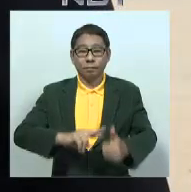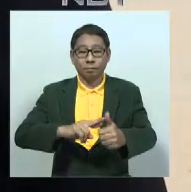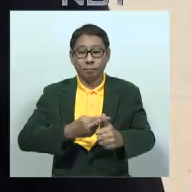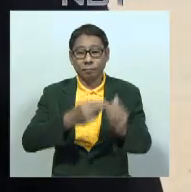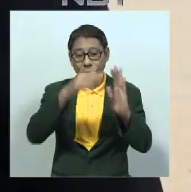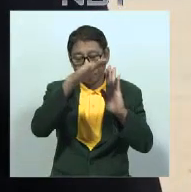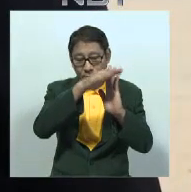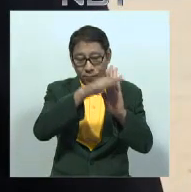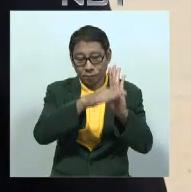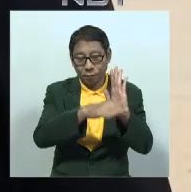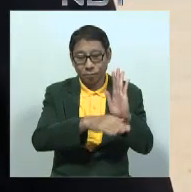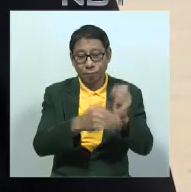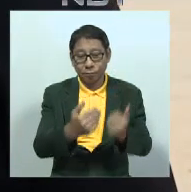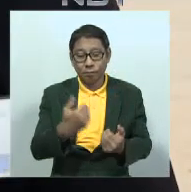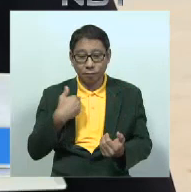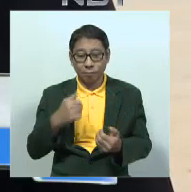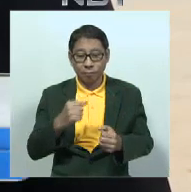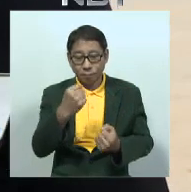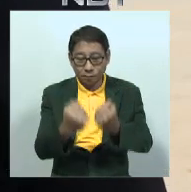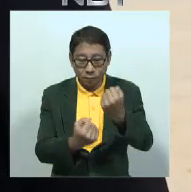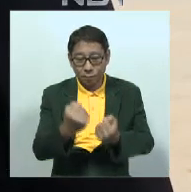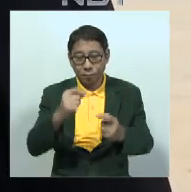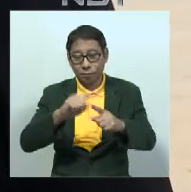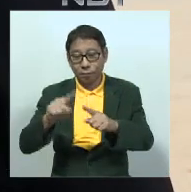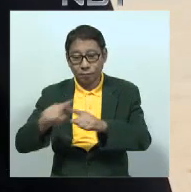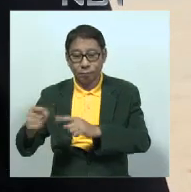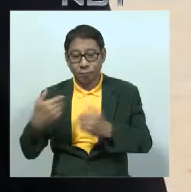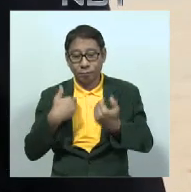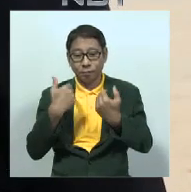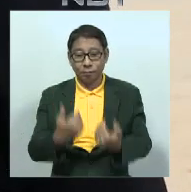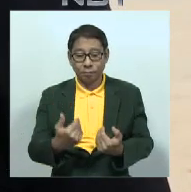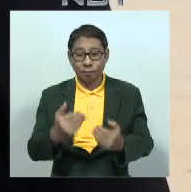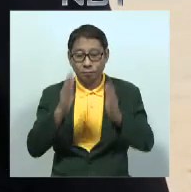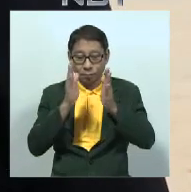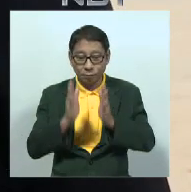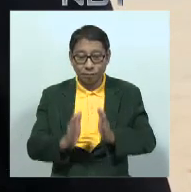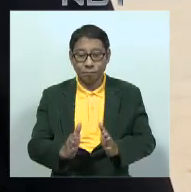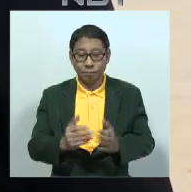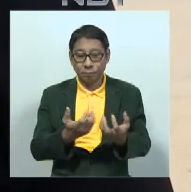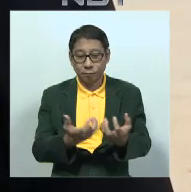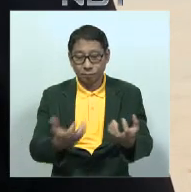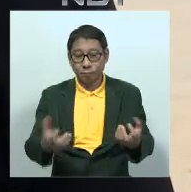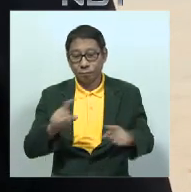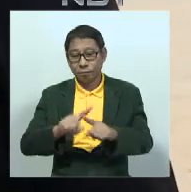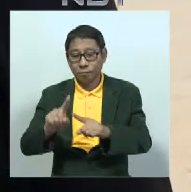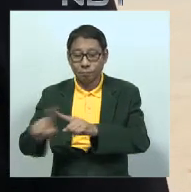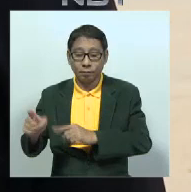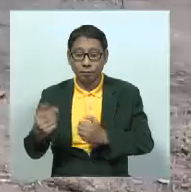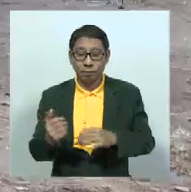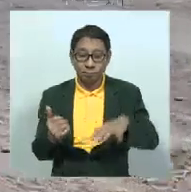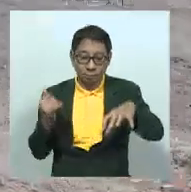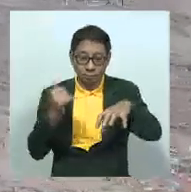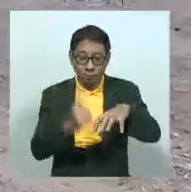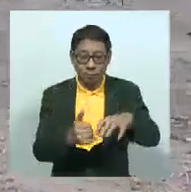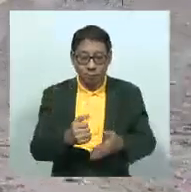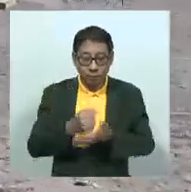การในการนำรถต่างๆทรัพยากรต่างๆไม่ว่าจะเป็นบุคลากรเครื่องไม้เครื่องมือนะครับเข้ามายังใน